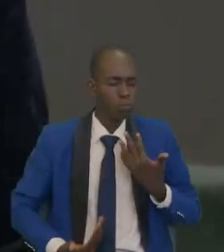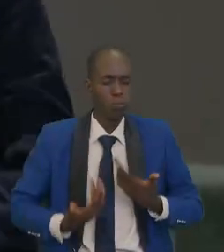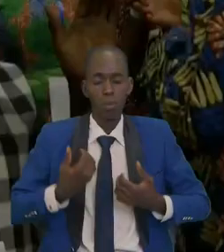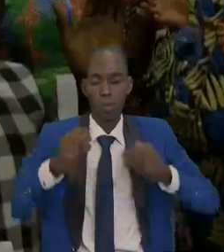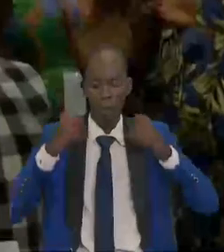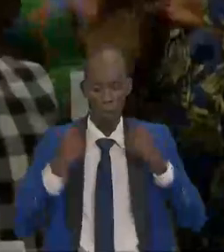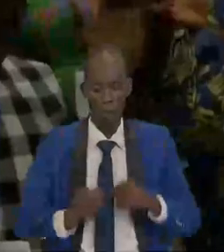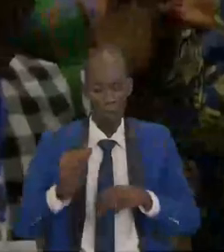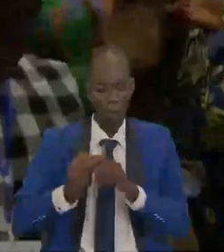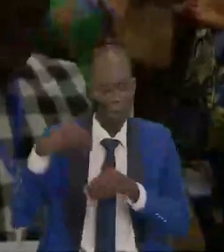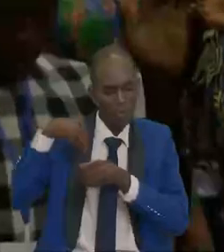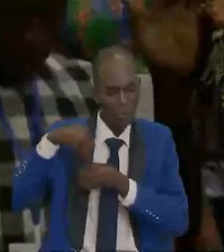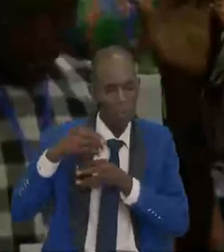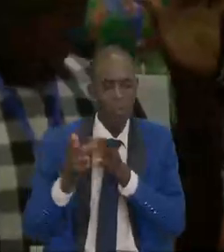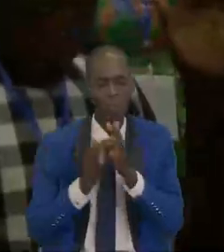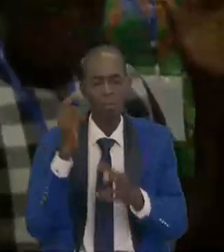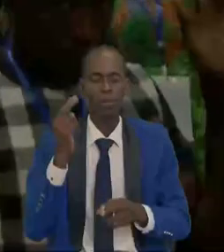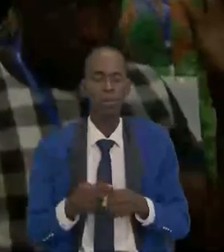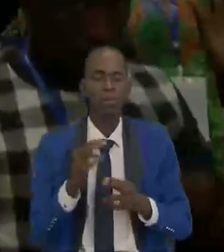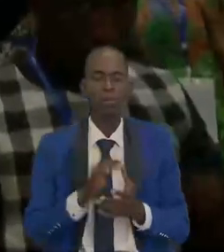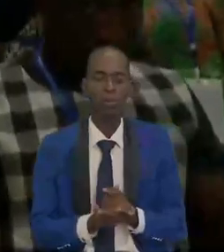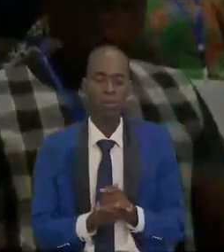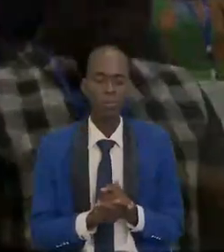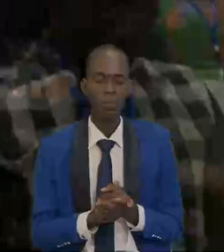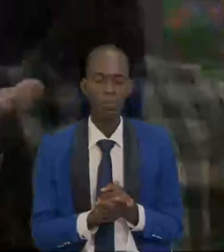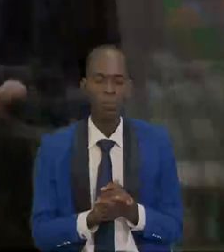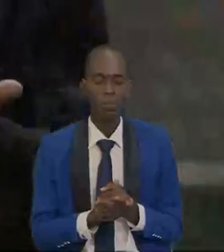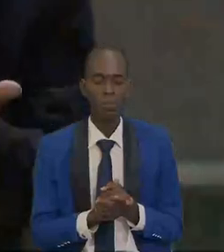Un nouveau feu de l'intérieur.